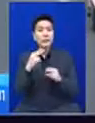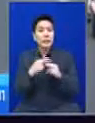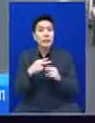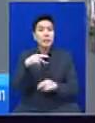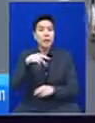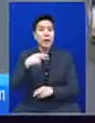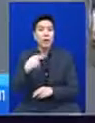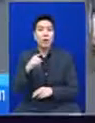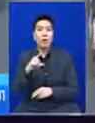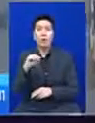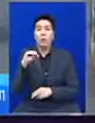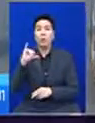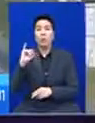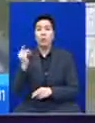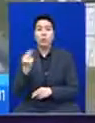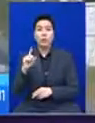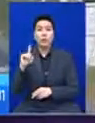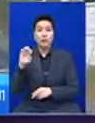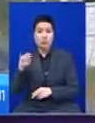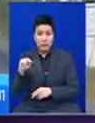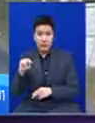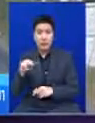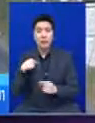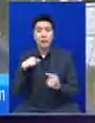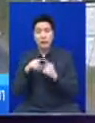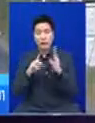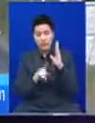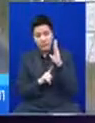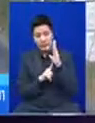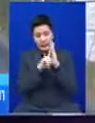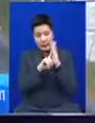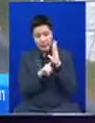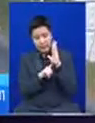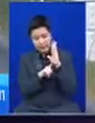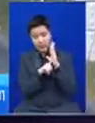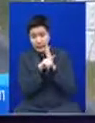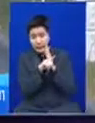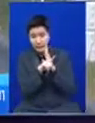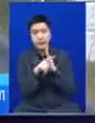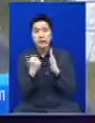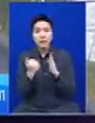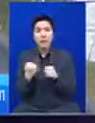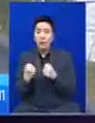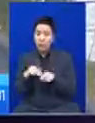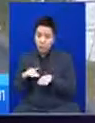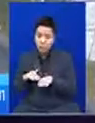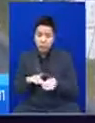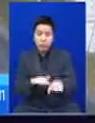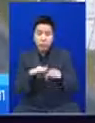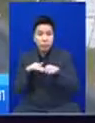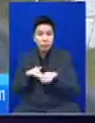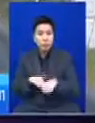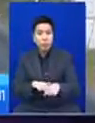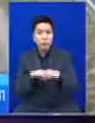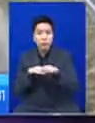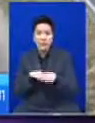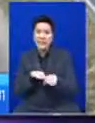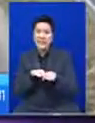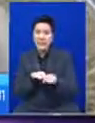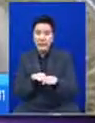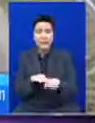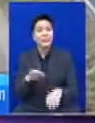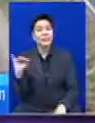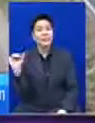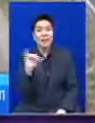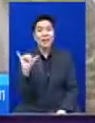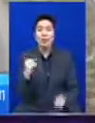ซึ่งเป็นเส้นทางที่มุ่งหน้าไปสู่ภาคเหนือและภาคตะวันออกเฉียงเหนือปริมาณรถยังคล่องตัวการจราจรไม่ติดขัดค่ะยังส